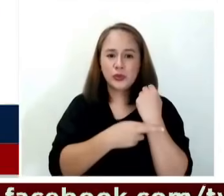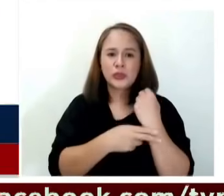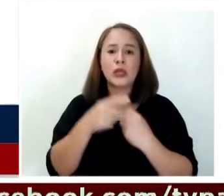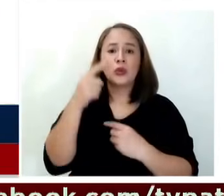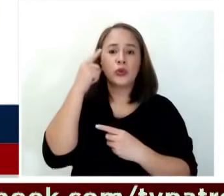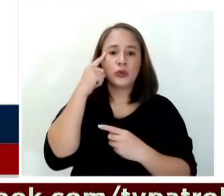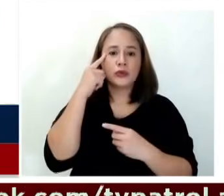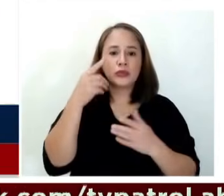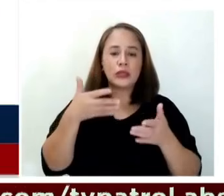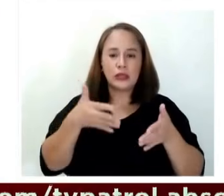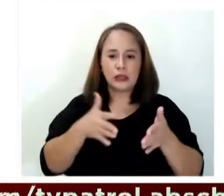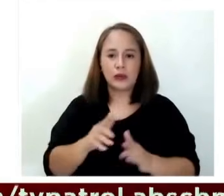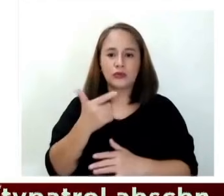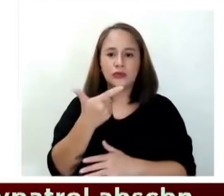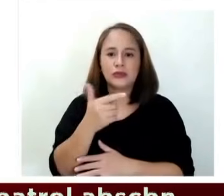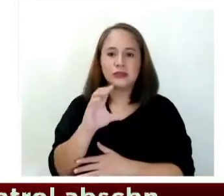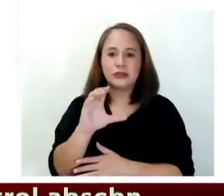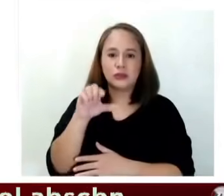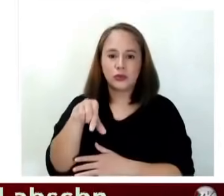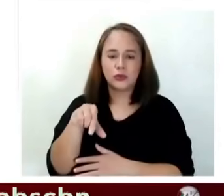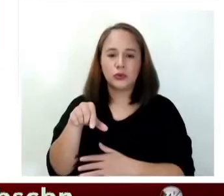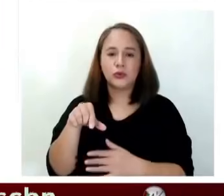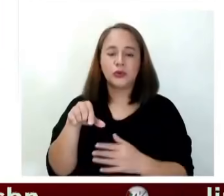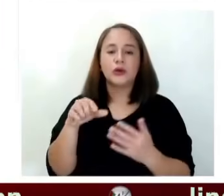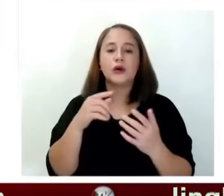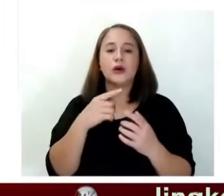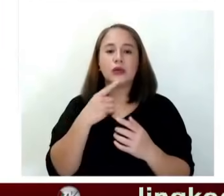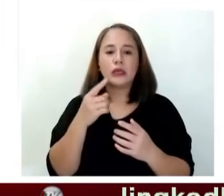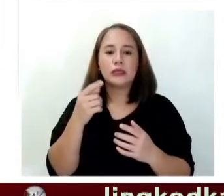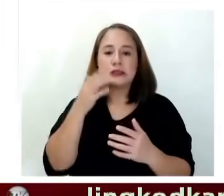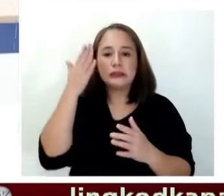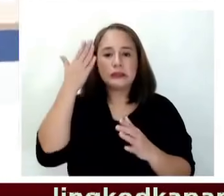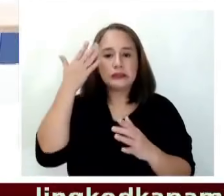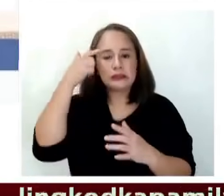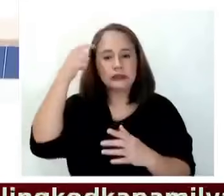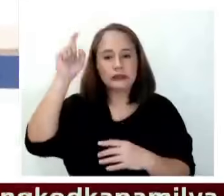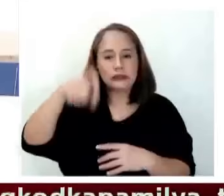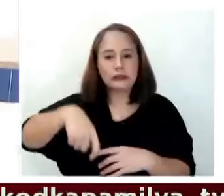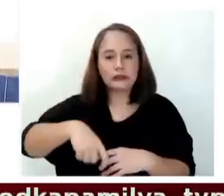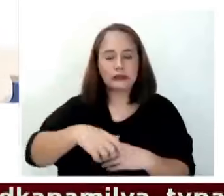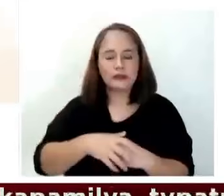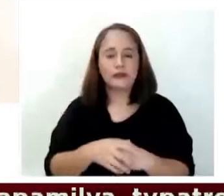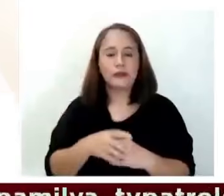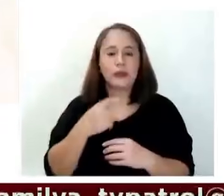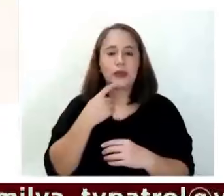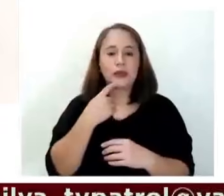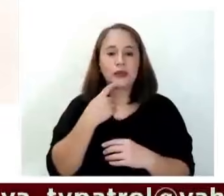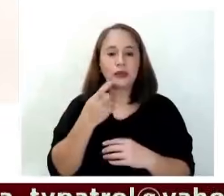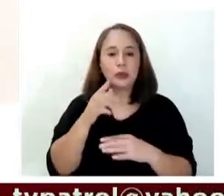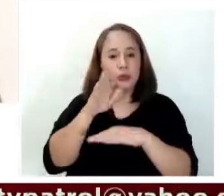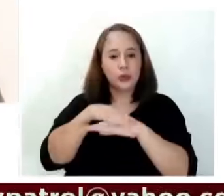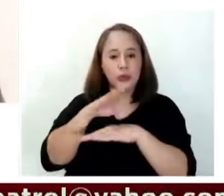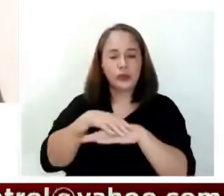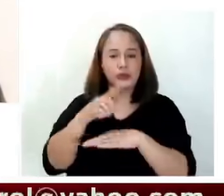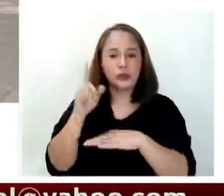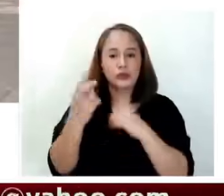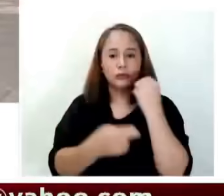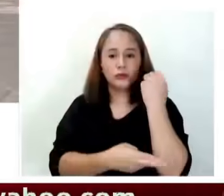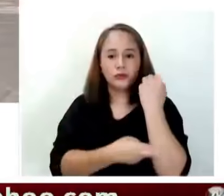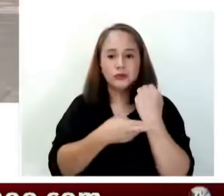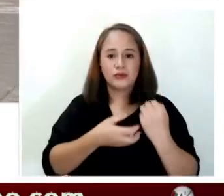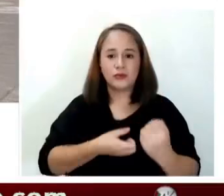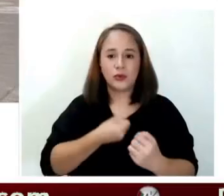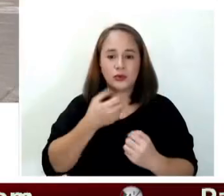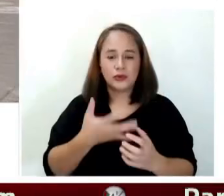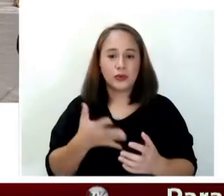ang GCQ with heightened restriction. Yun ang hindi nila naintindihan. Binigyan muna ng warning ang mga resort owner